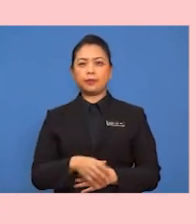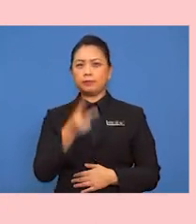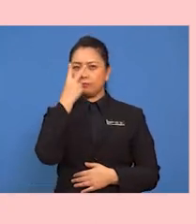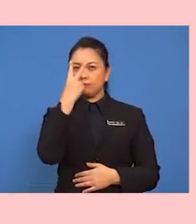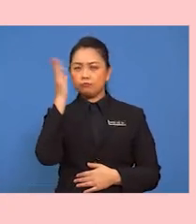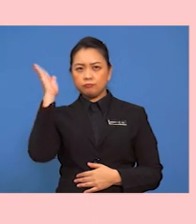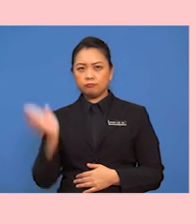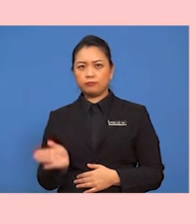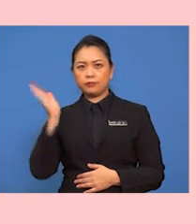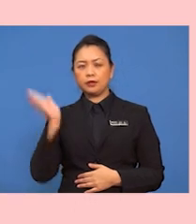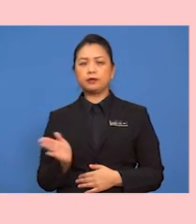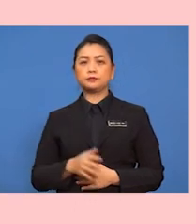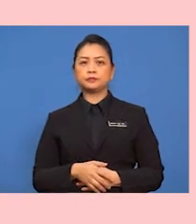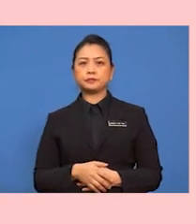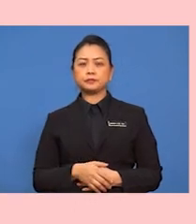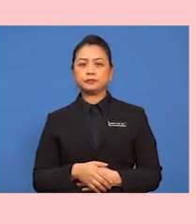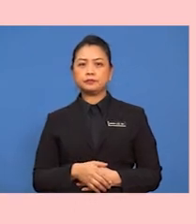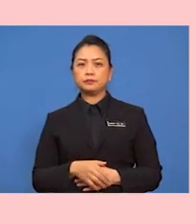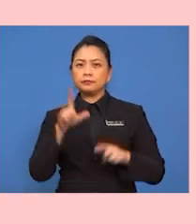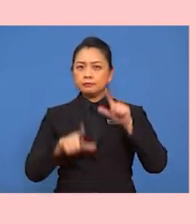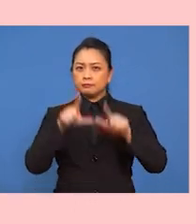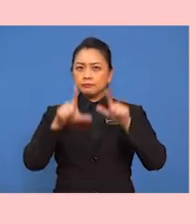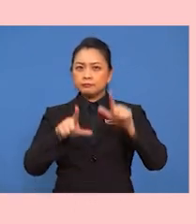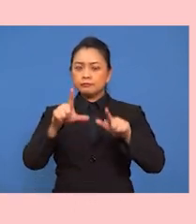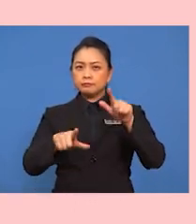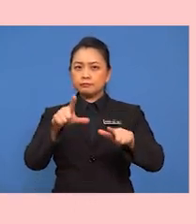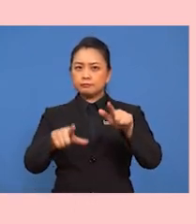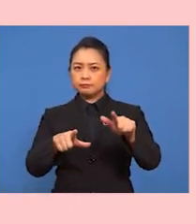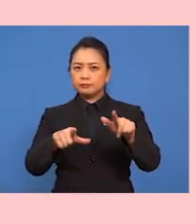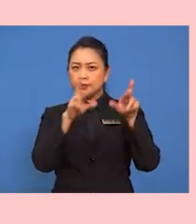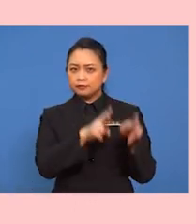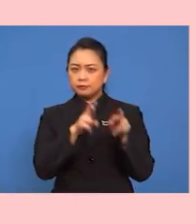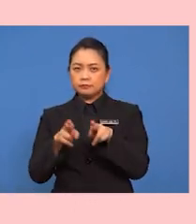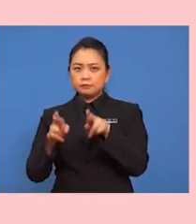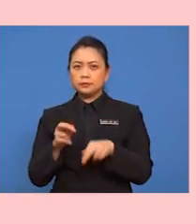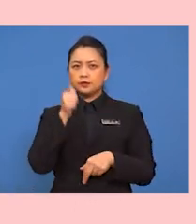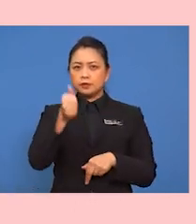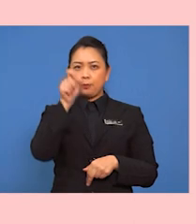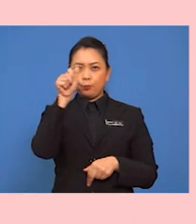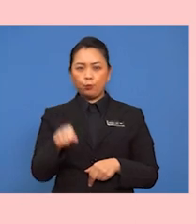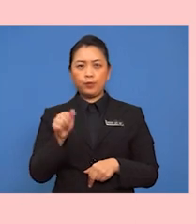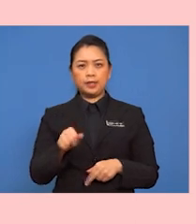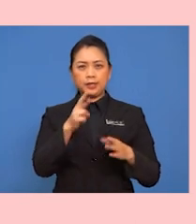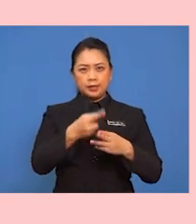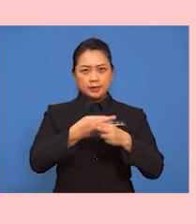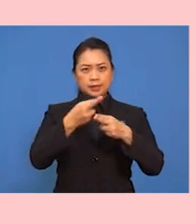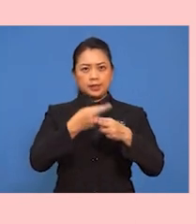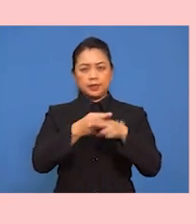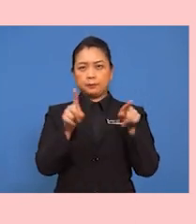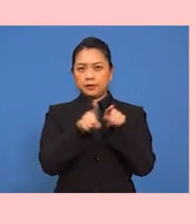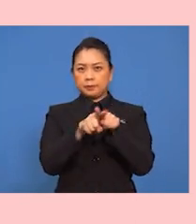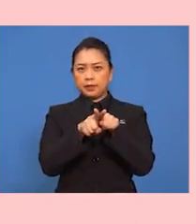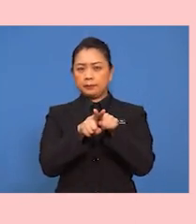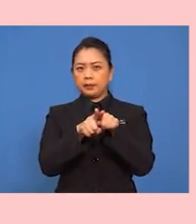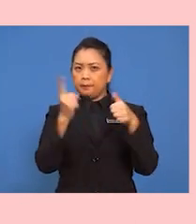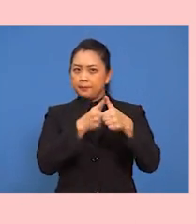lihat paparan Pada langkah merancang strategi Anda boleh meringkaskan persamaan